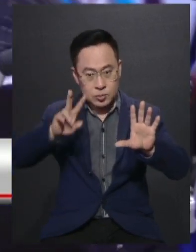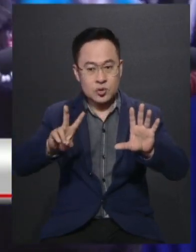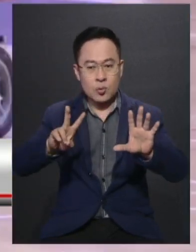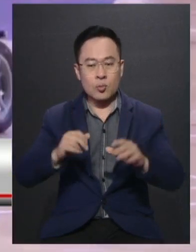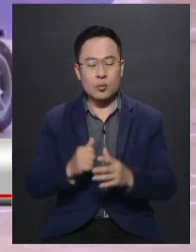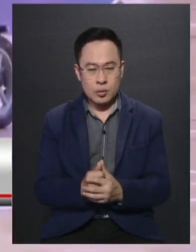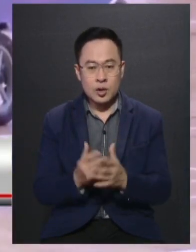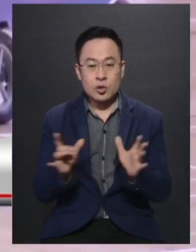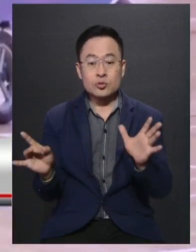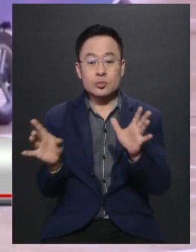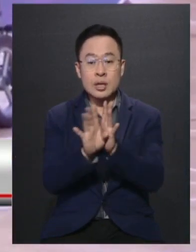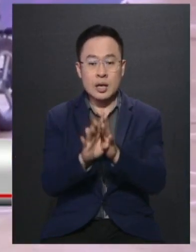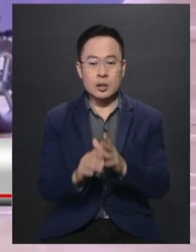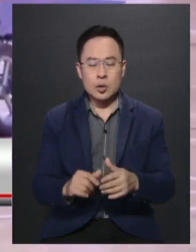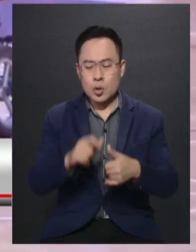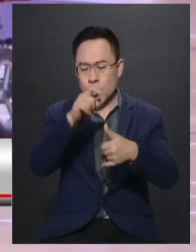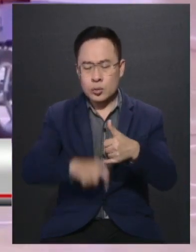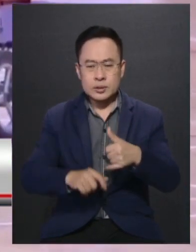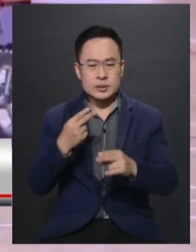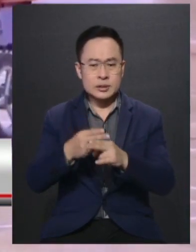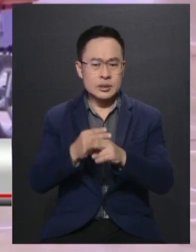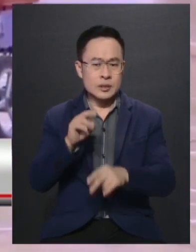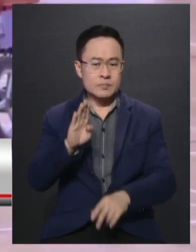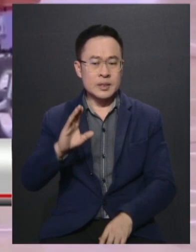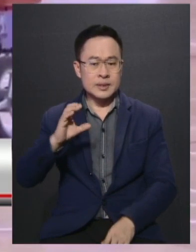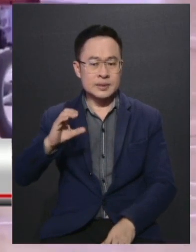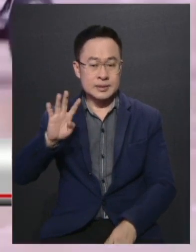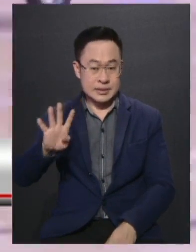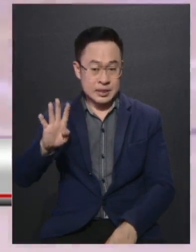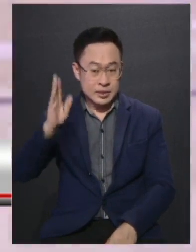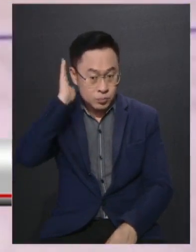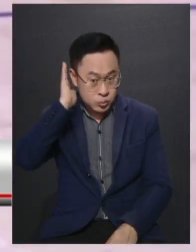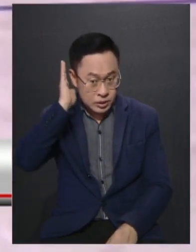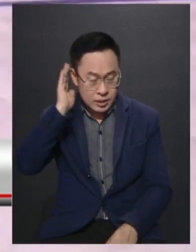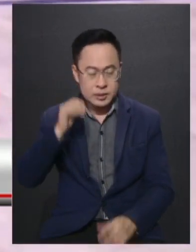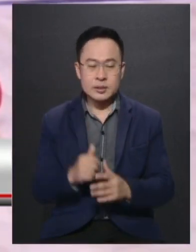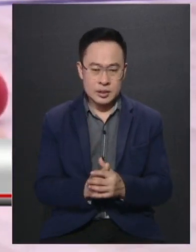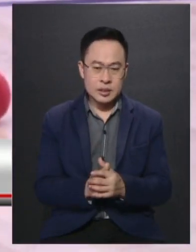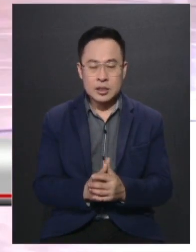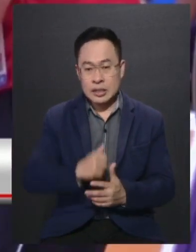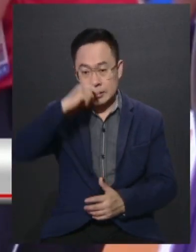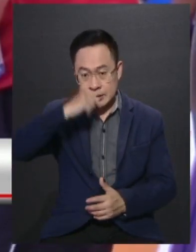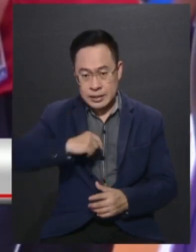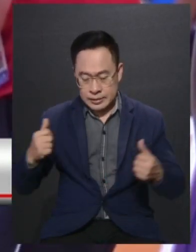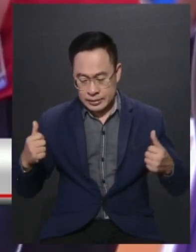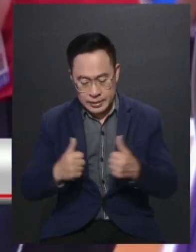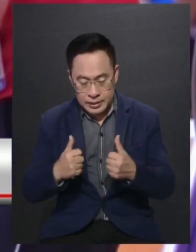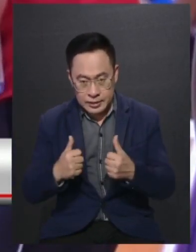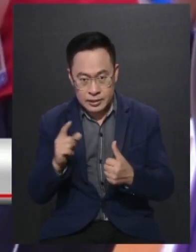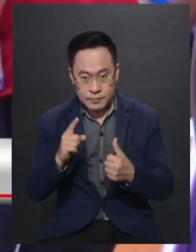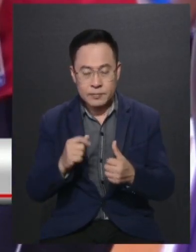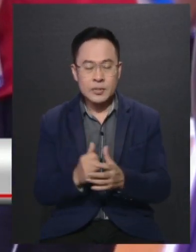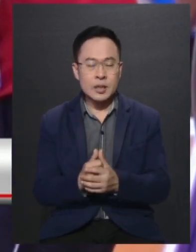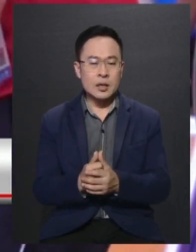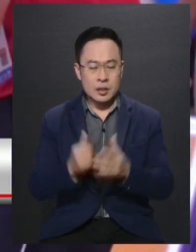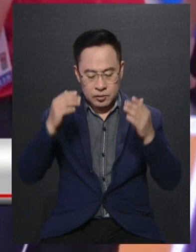และปิดท้ายกันที่ประเภทบุคคล BC 4ชายค่ะพรโชคลาบเย็นเอาชนะรามอนรุยเยมมานูเอลก